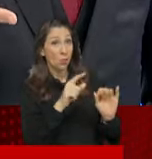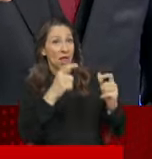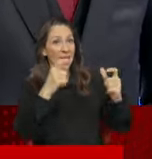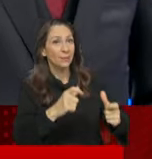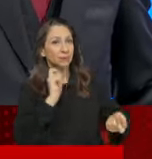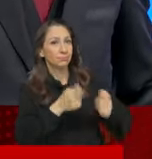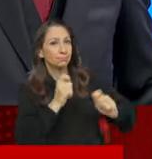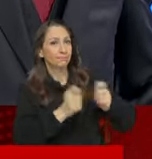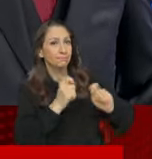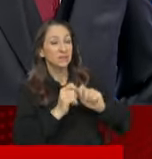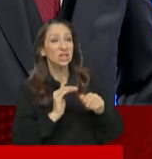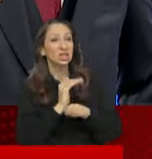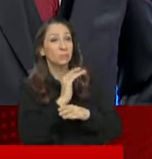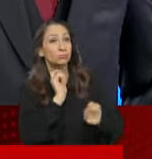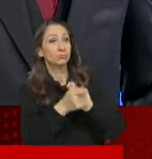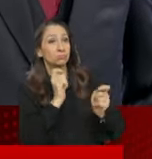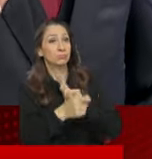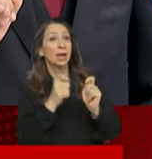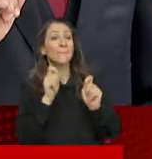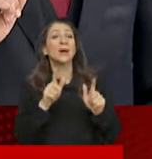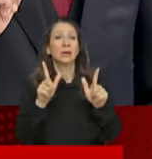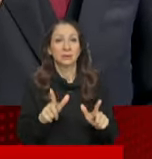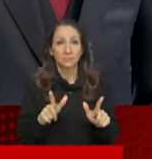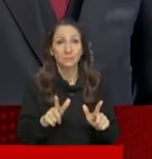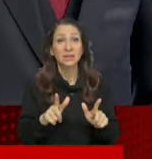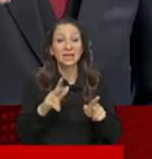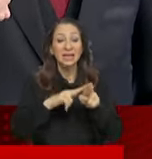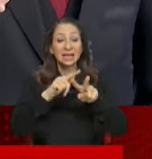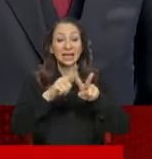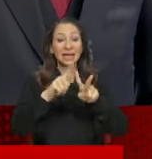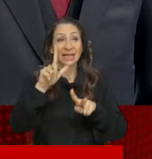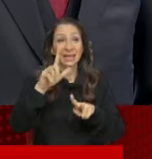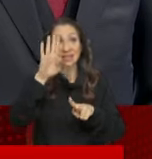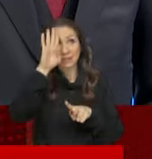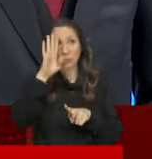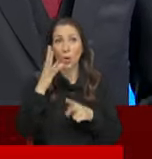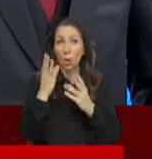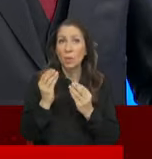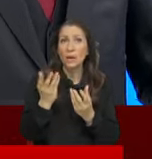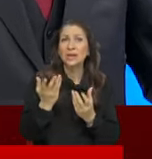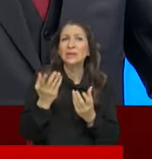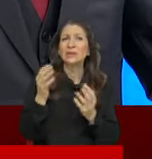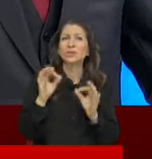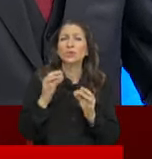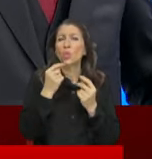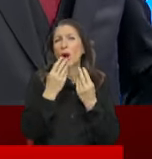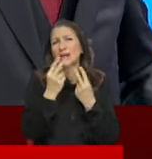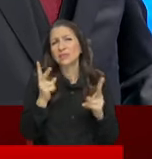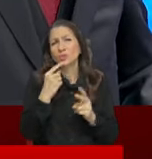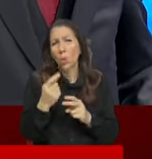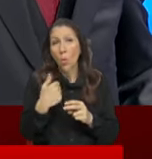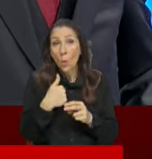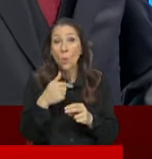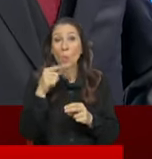dönüşümü ve yaşamsal dönüşümü gerçekleştirmektir Kanal İstanbul'la ilgili dediğ gibi olmalı mı Mesela Kanal İstanbul şu anda çok açık söylüyorum